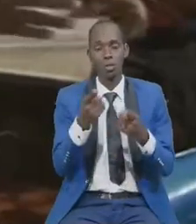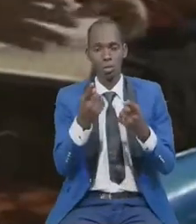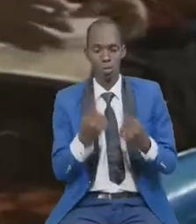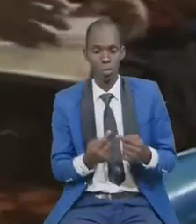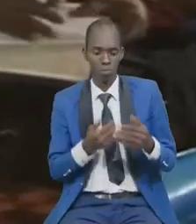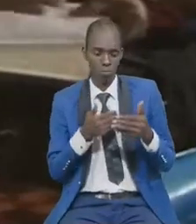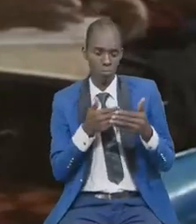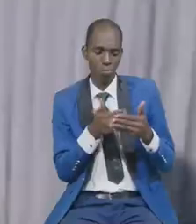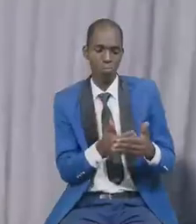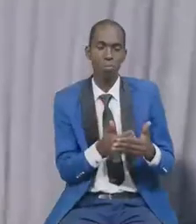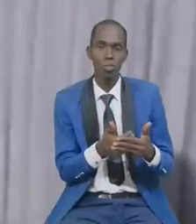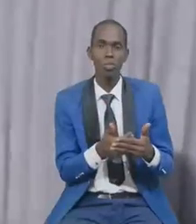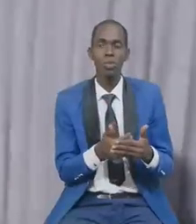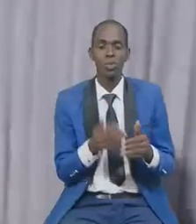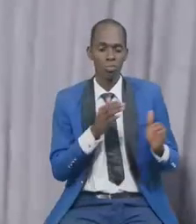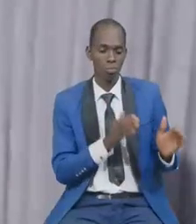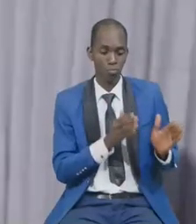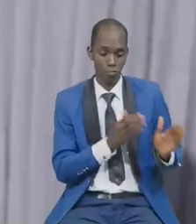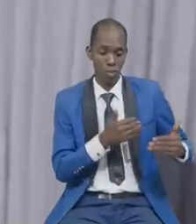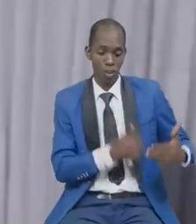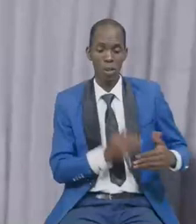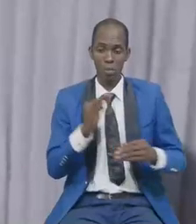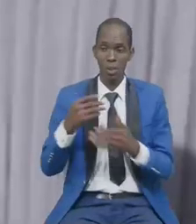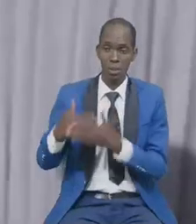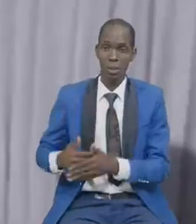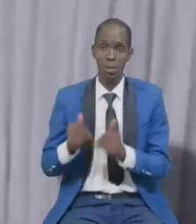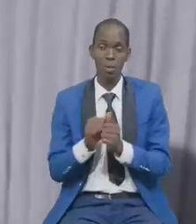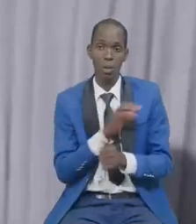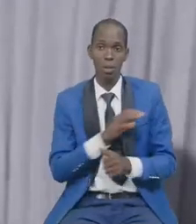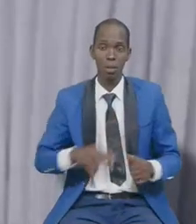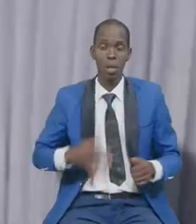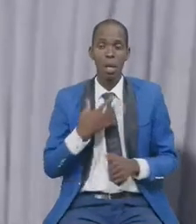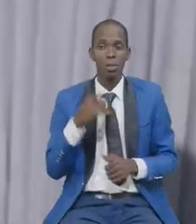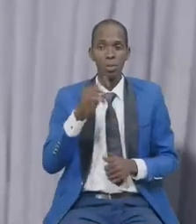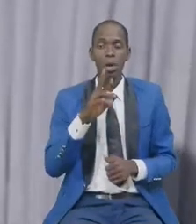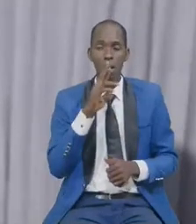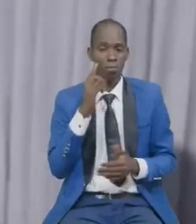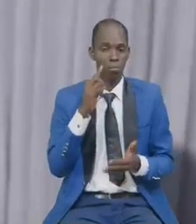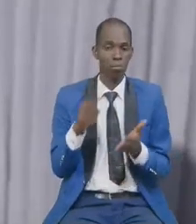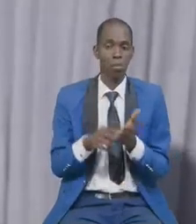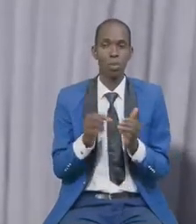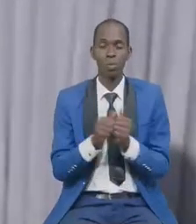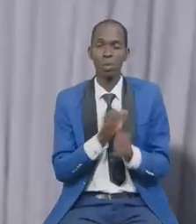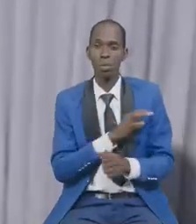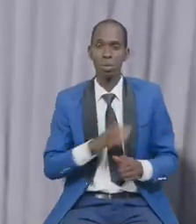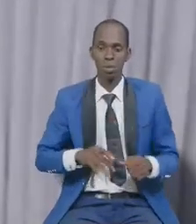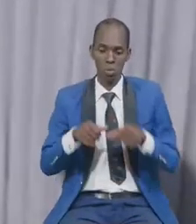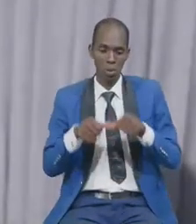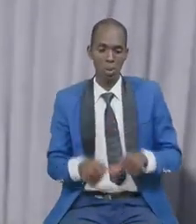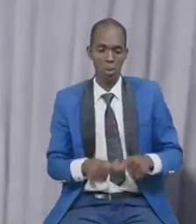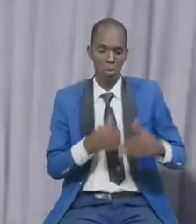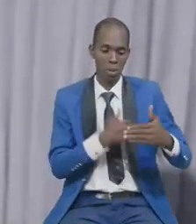Christ, et vous vous identifiez à Christ, et vous restez côte à côte avec lui,